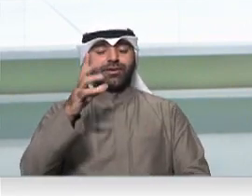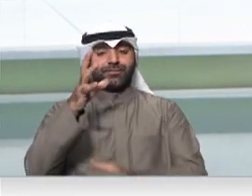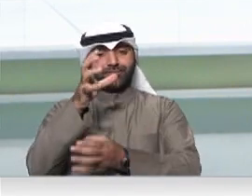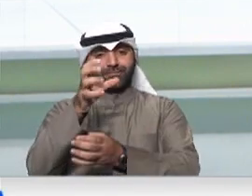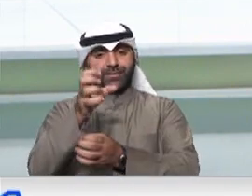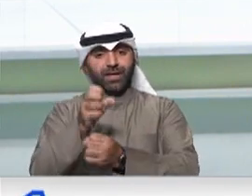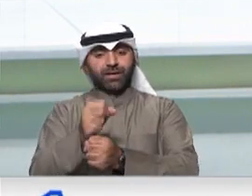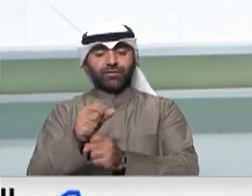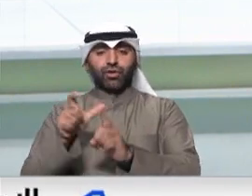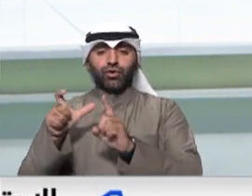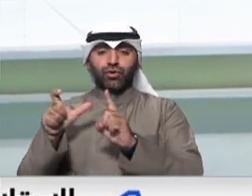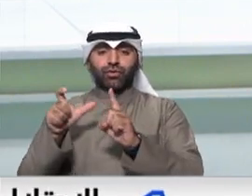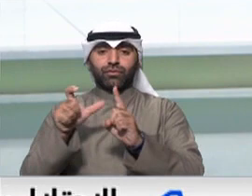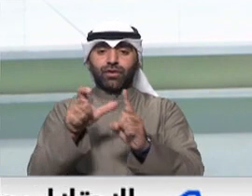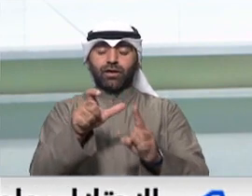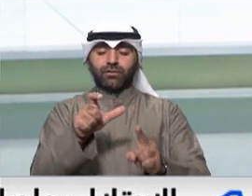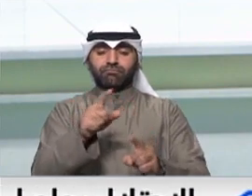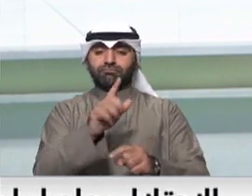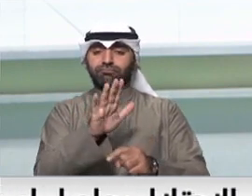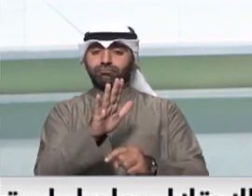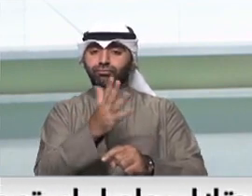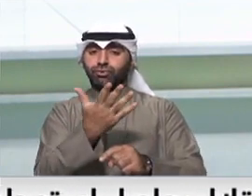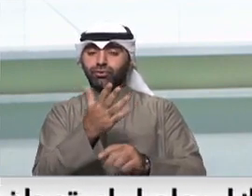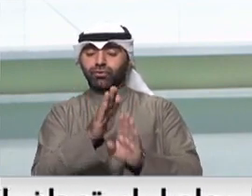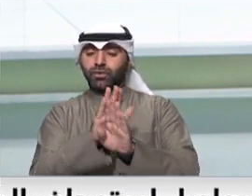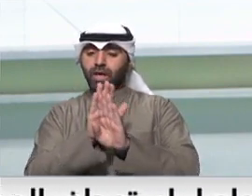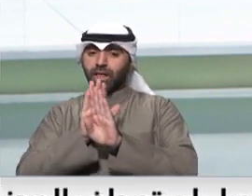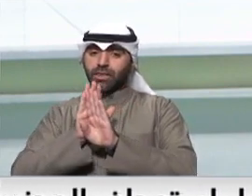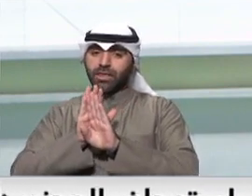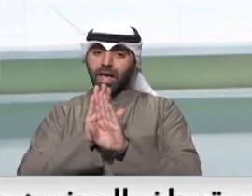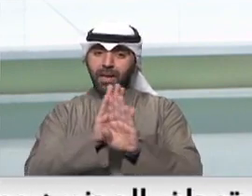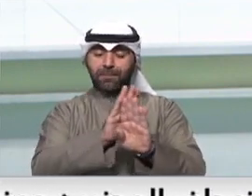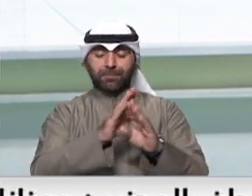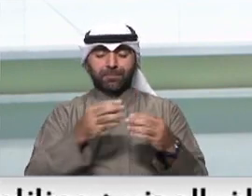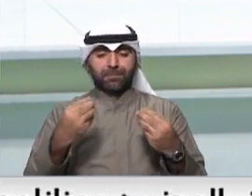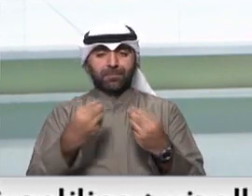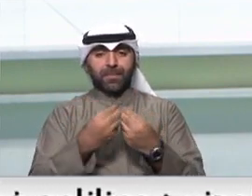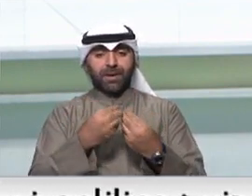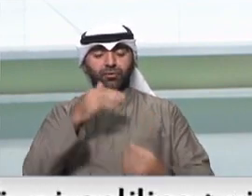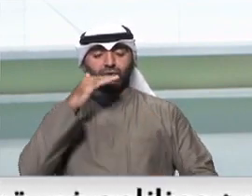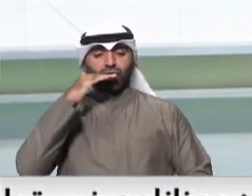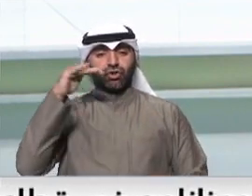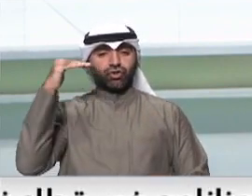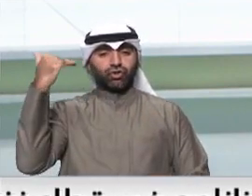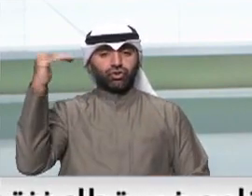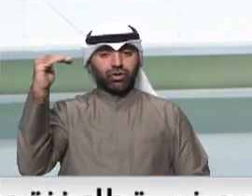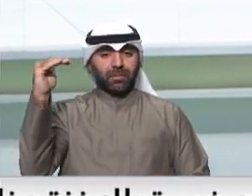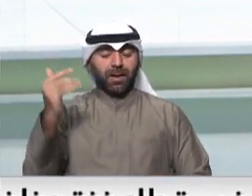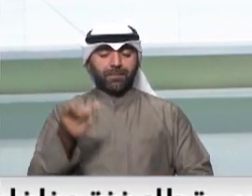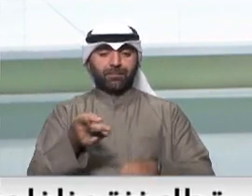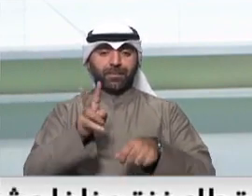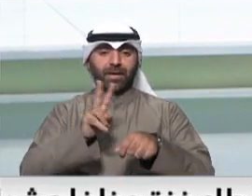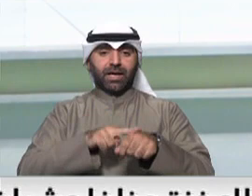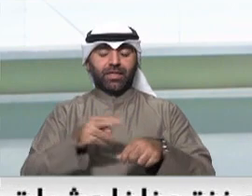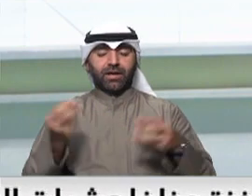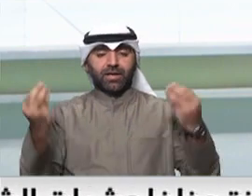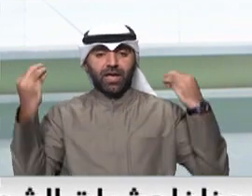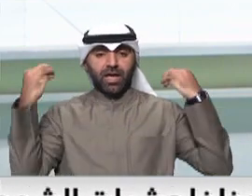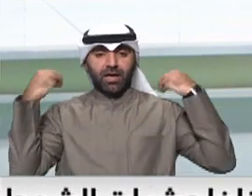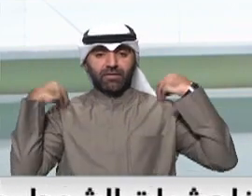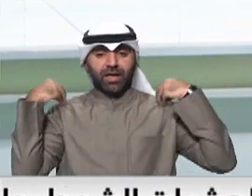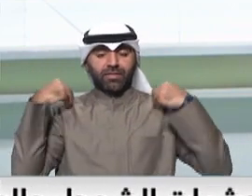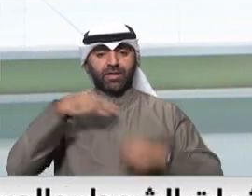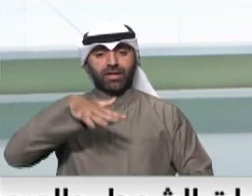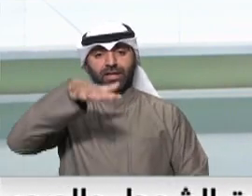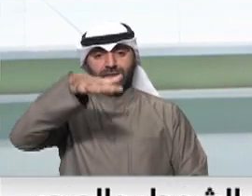للشباب الكويتي والرياضيين ومتابعته الدائمه لجهودهم المبذوله وانجازاتهم في مختلف المجالات